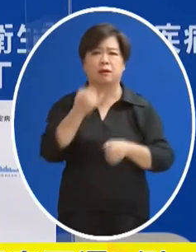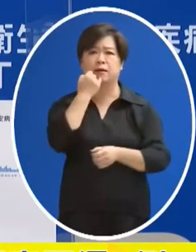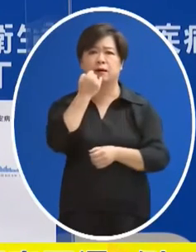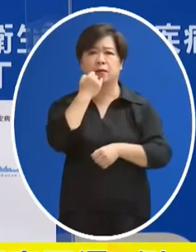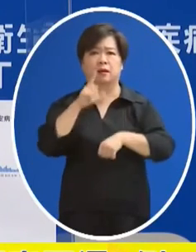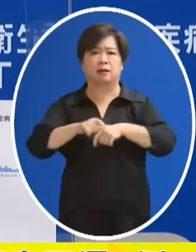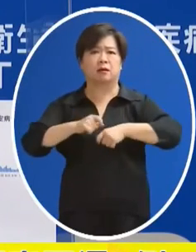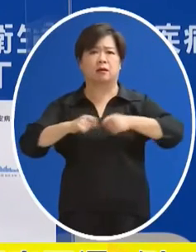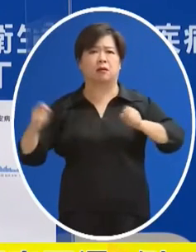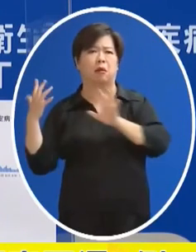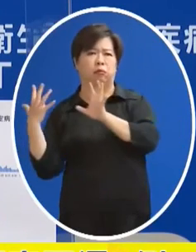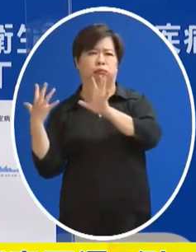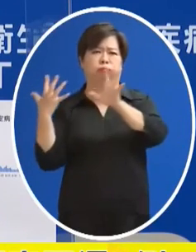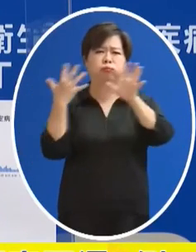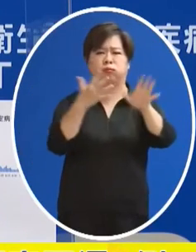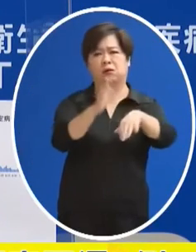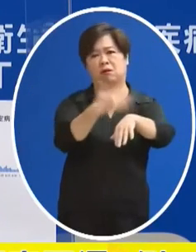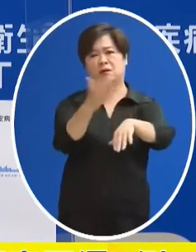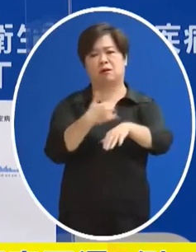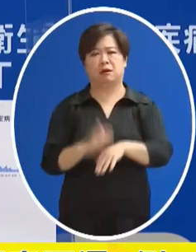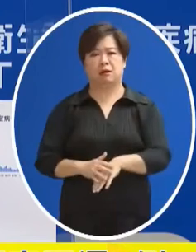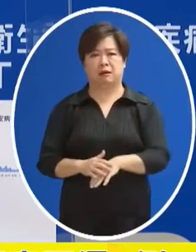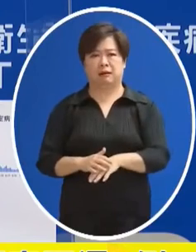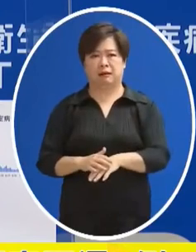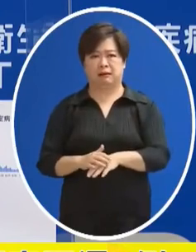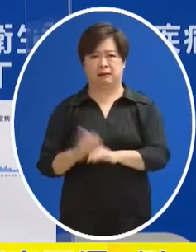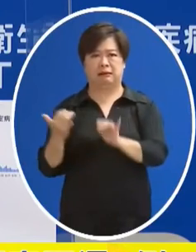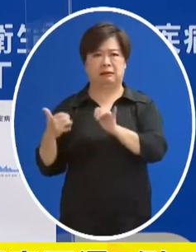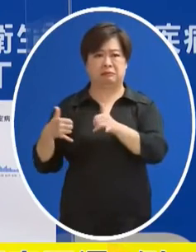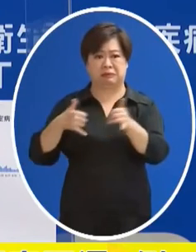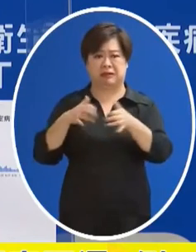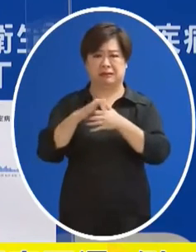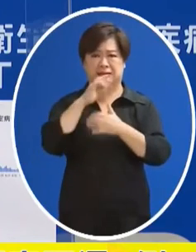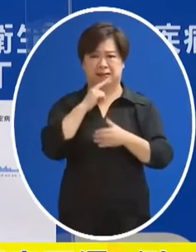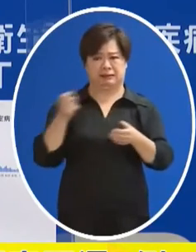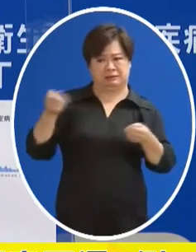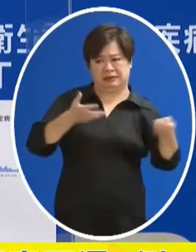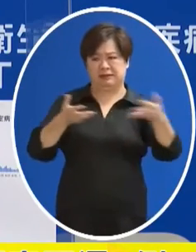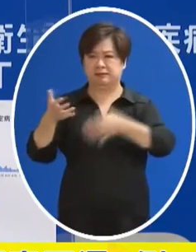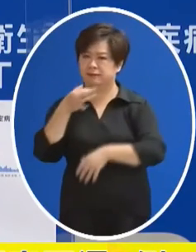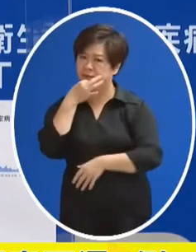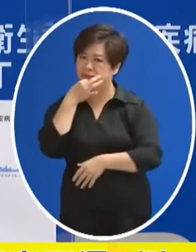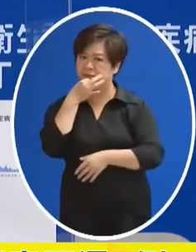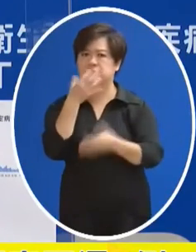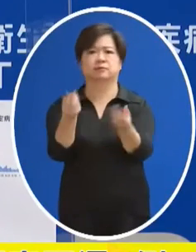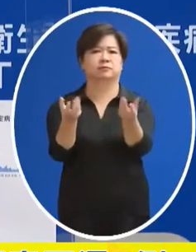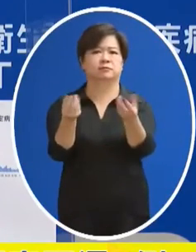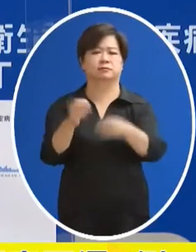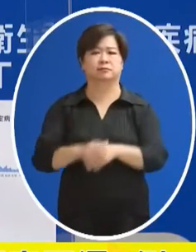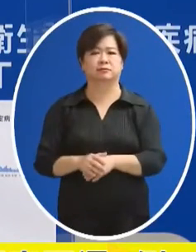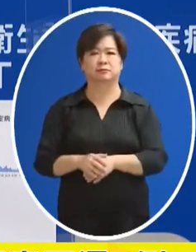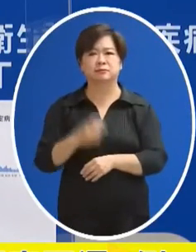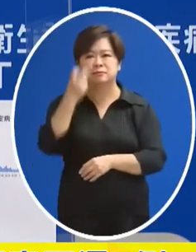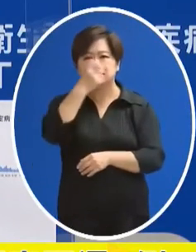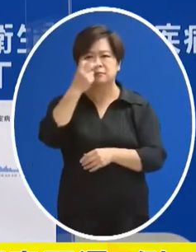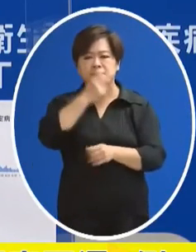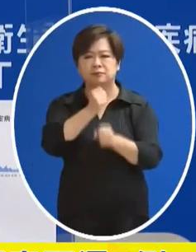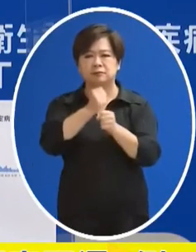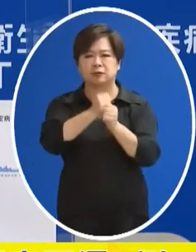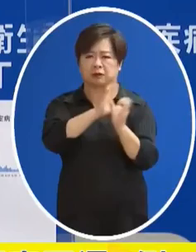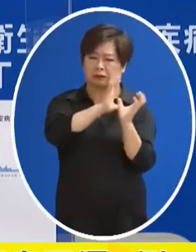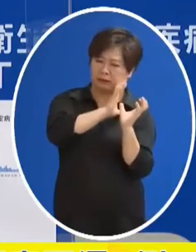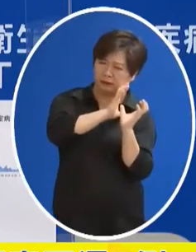间，好，那也比较不会引起交叉感染的问题。那相对的哈，对于采检的压力也比较